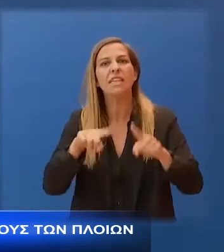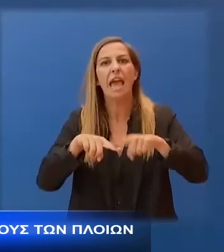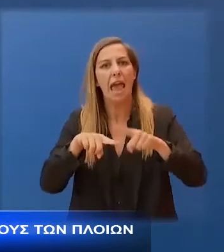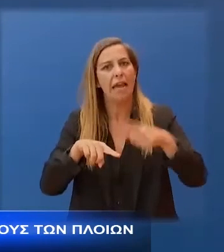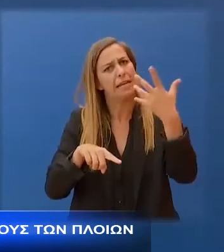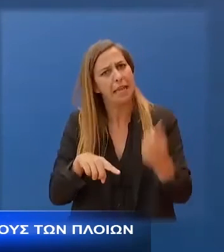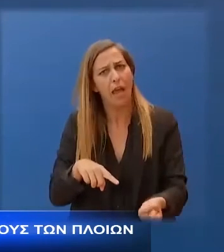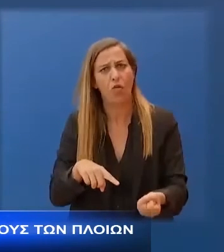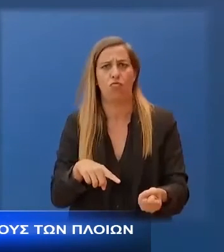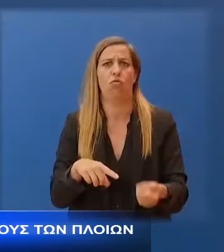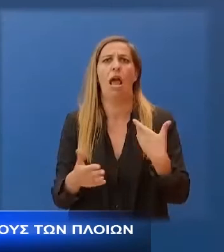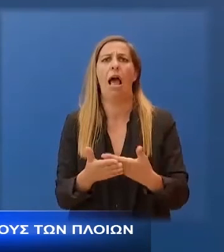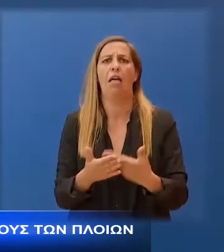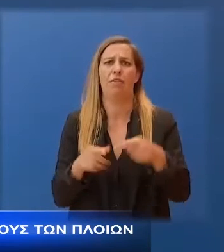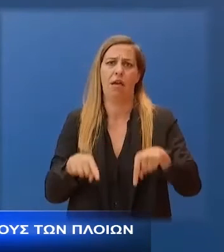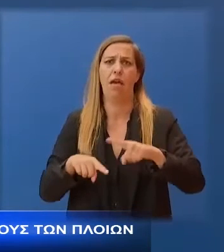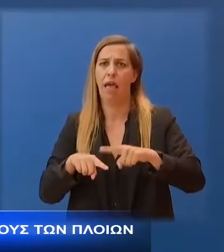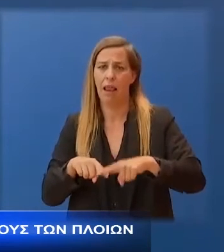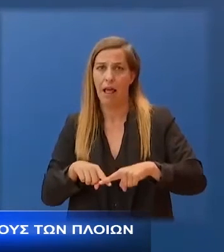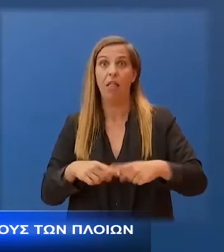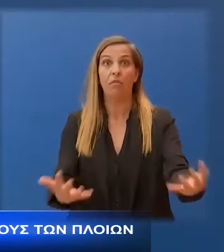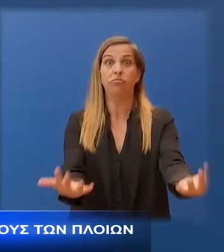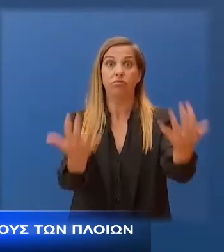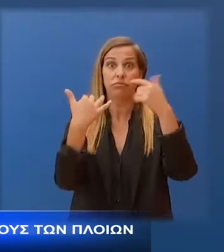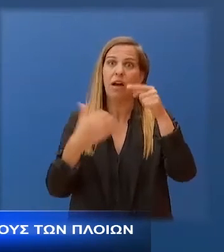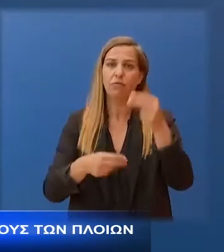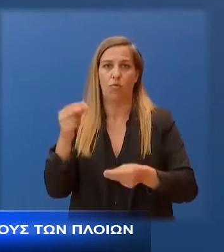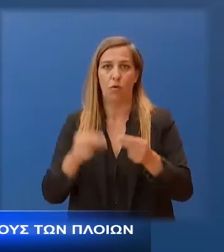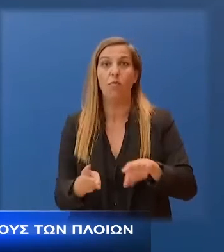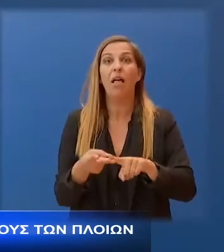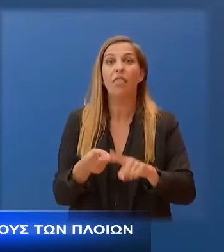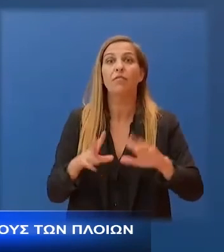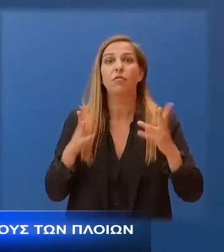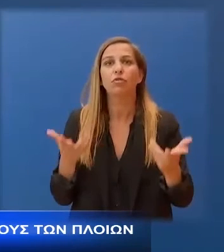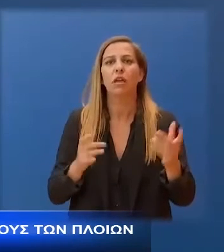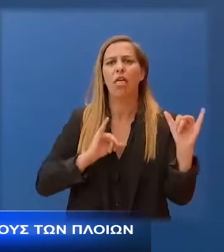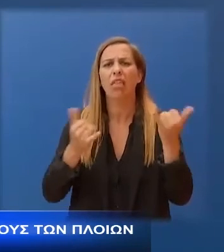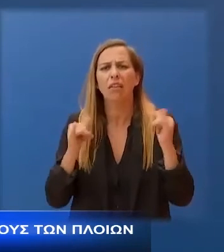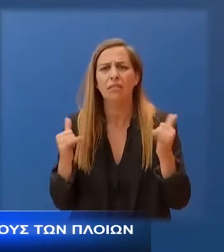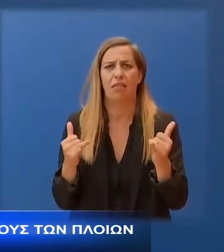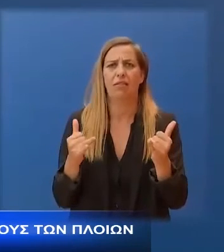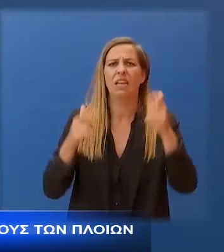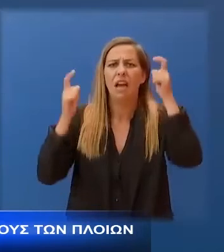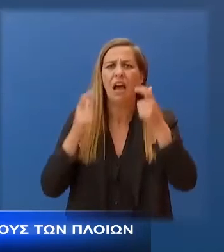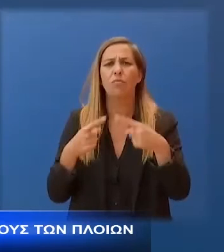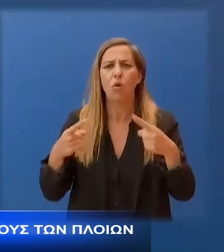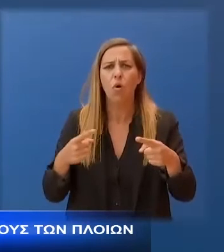και ομογενής, καθώς και ο συγχρονισμός σε κοινωνικές εκδηλώσεις, στη διασκέδαση και στα μέσα